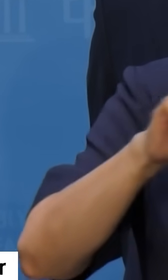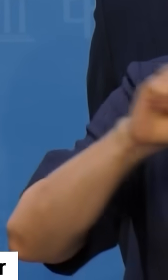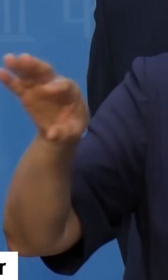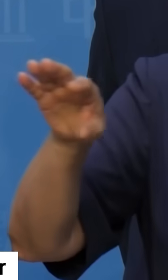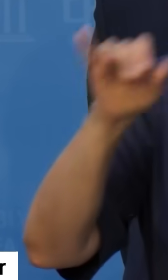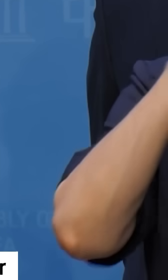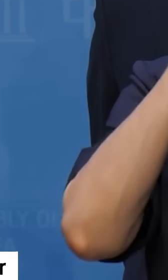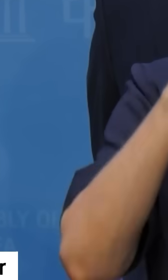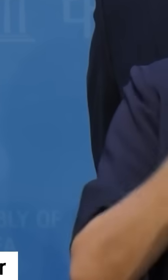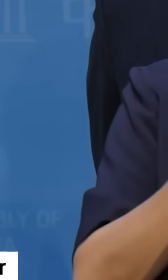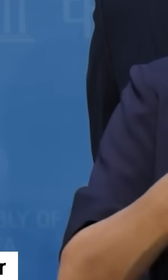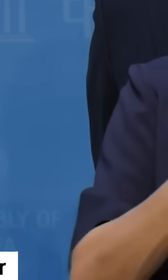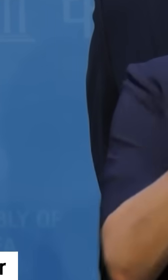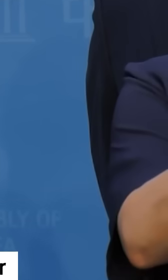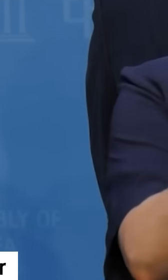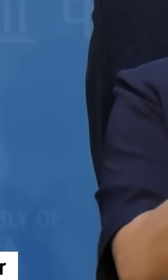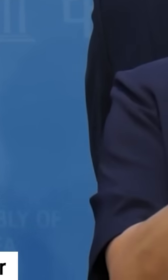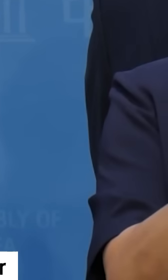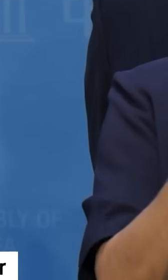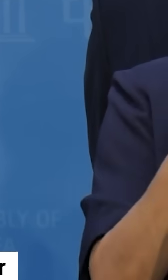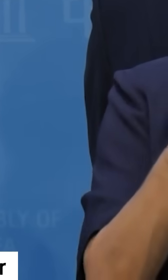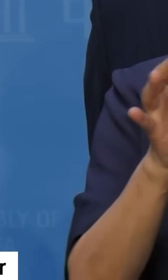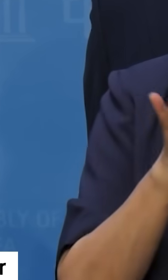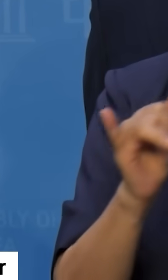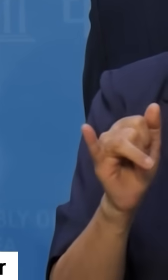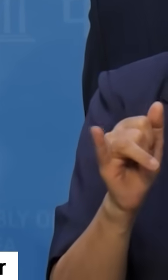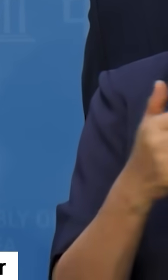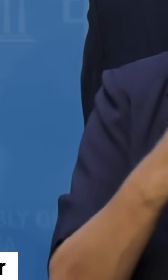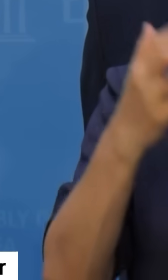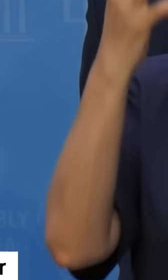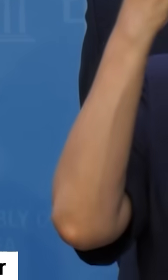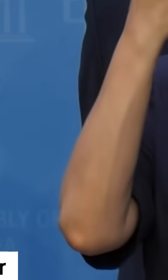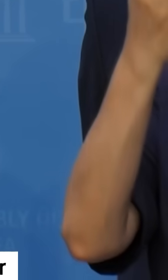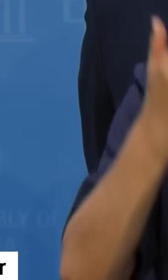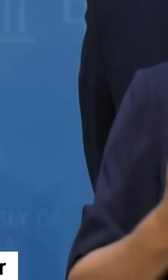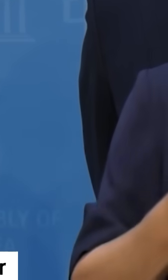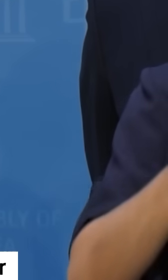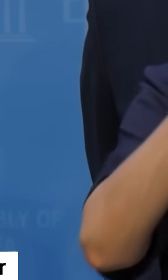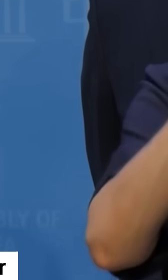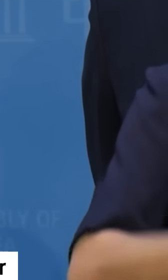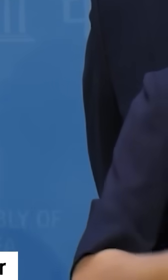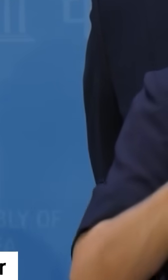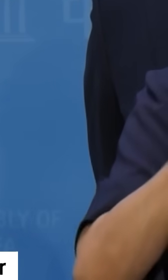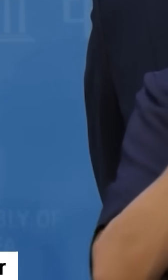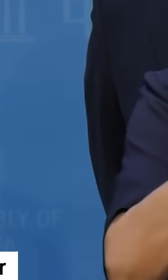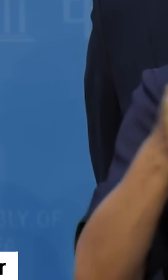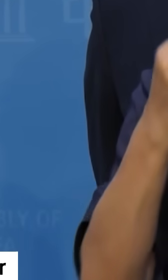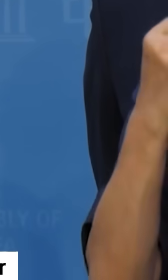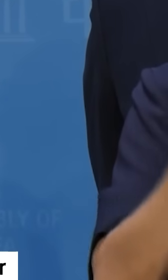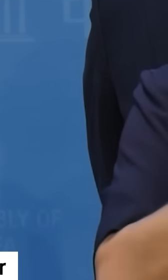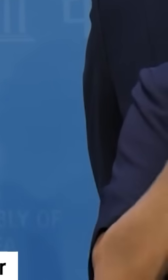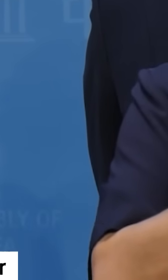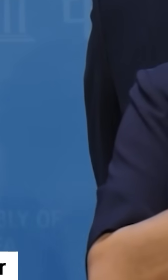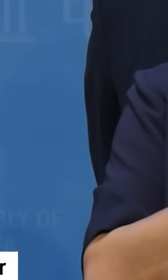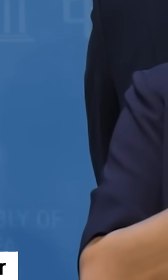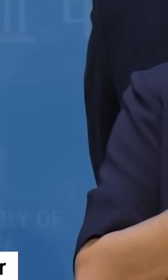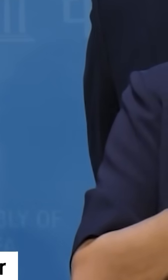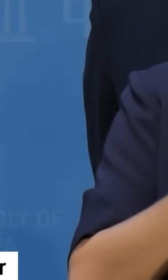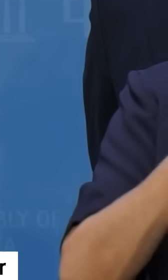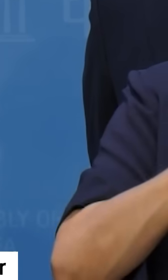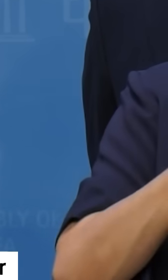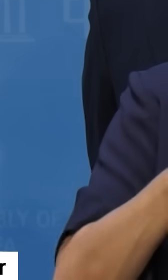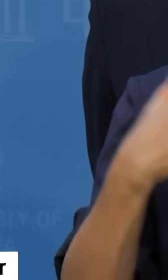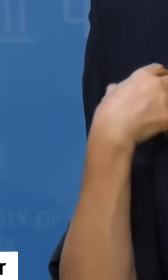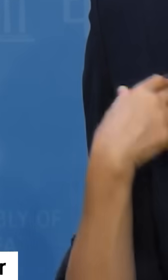우리 상인들과 소상공인들이 고통받는 사항이 굉장히 안타깝고 무거운